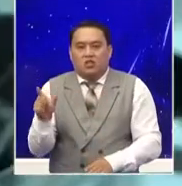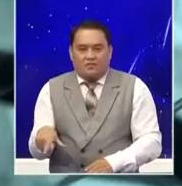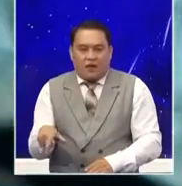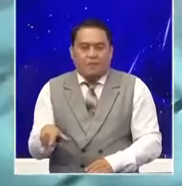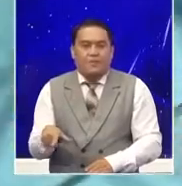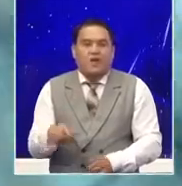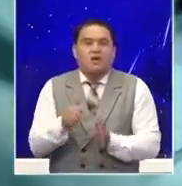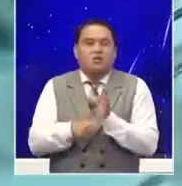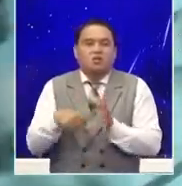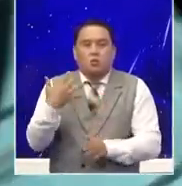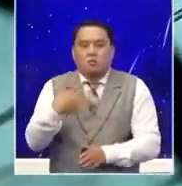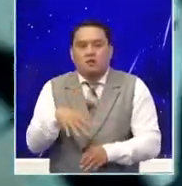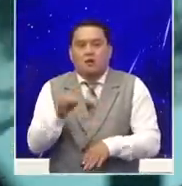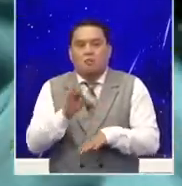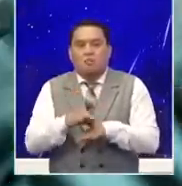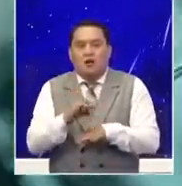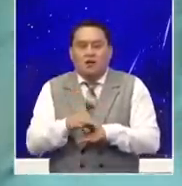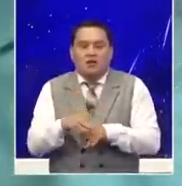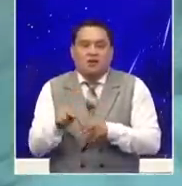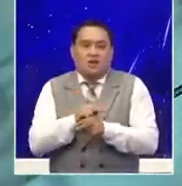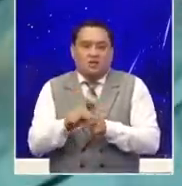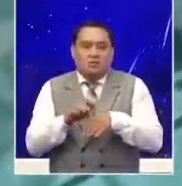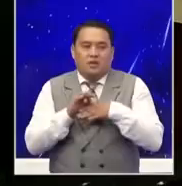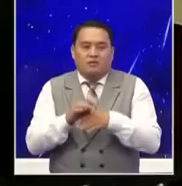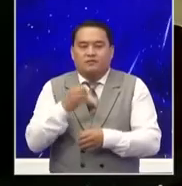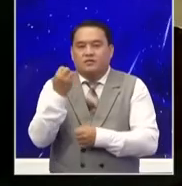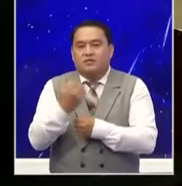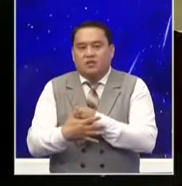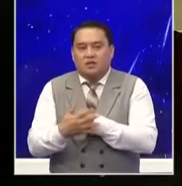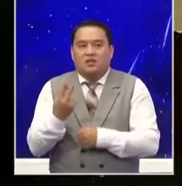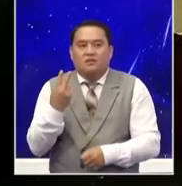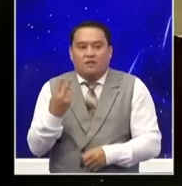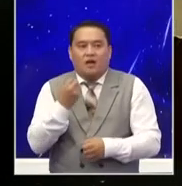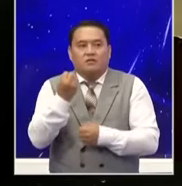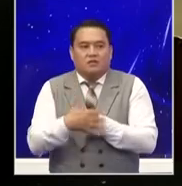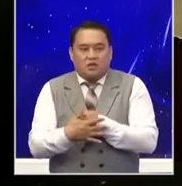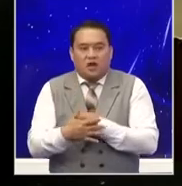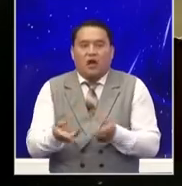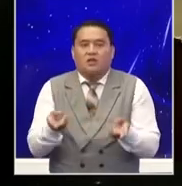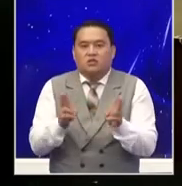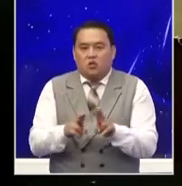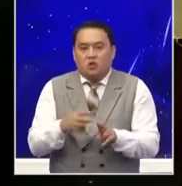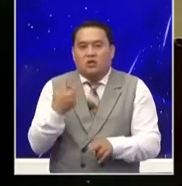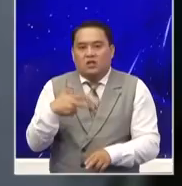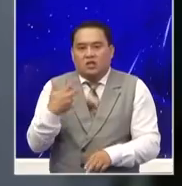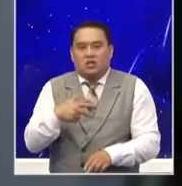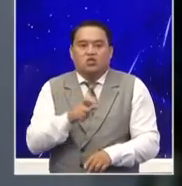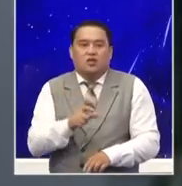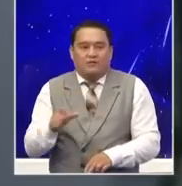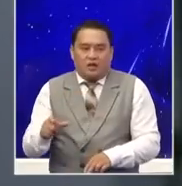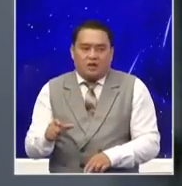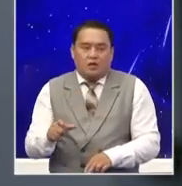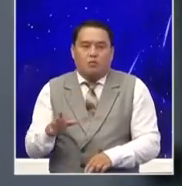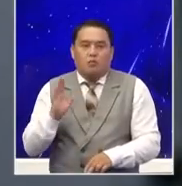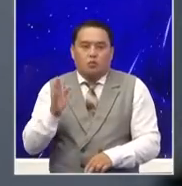Более 650 больных принимают лечение в провизорных центрах. Два из таких центров, в которых осталось всего 30 пациентов, на